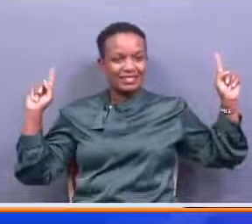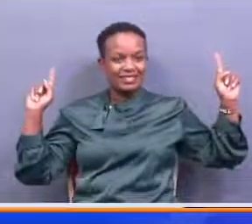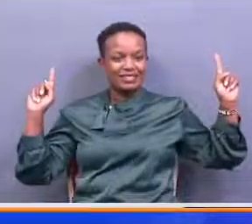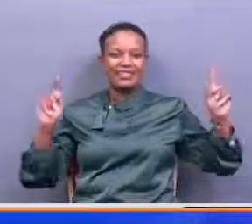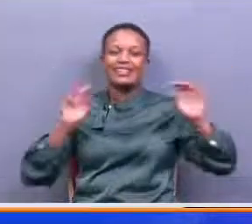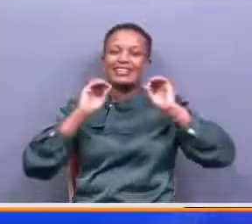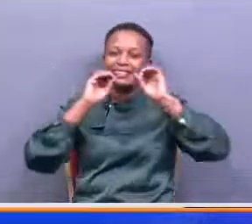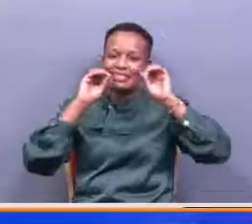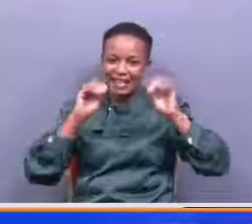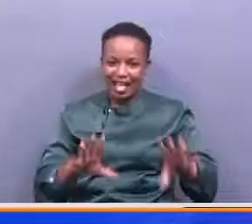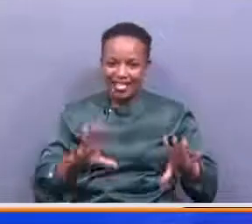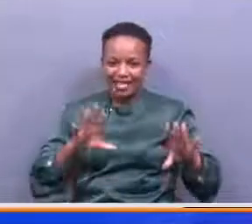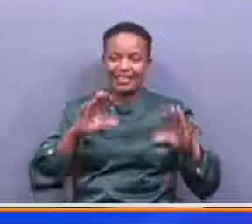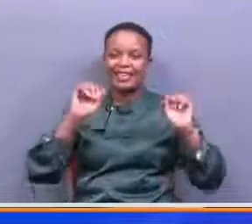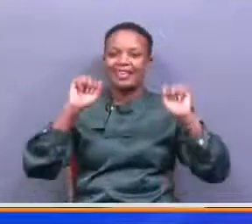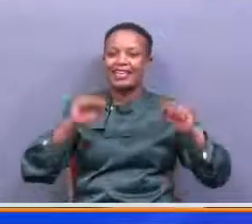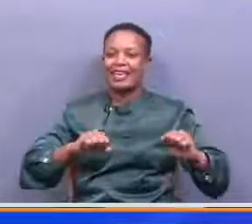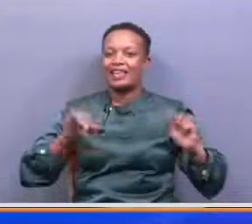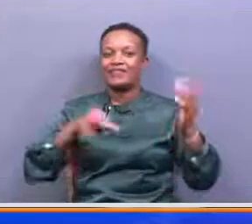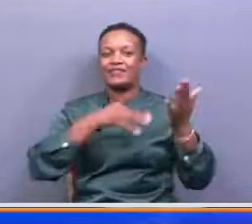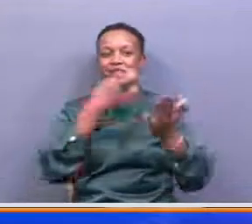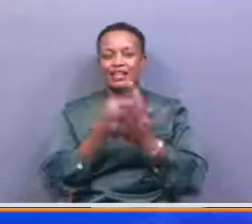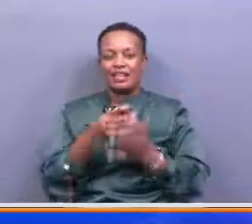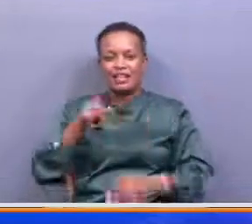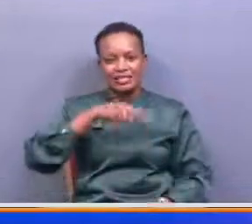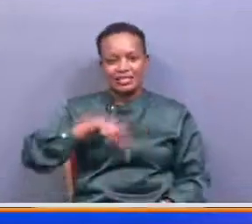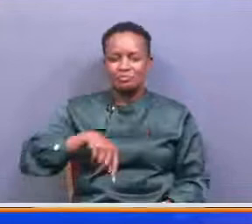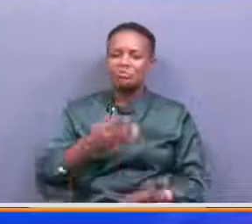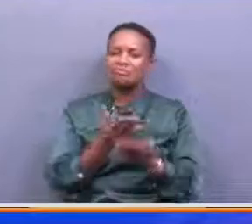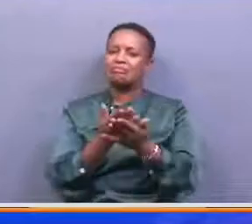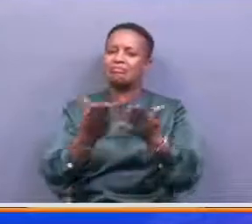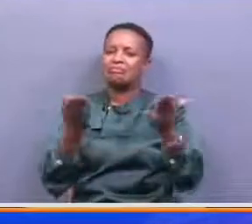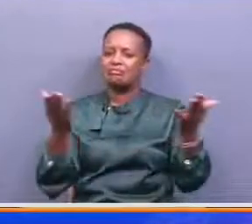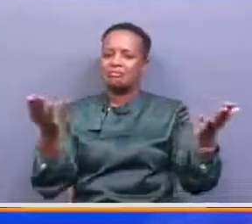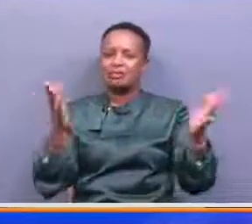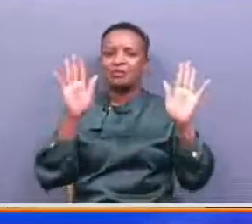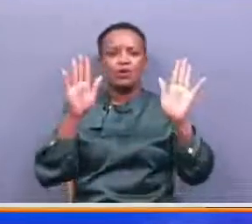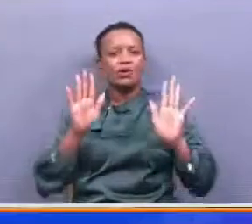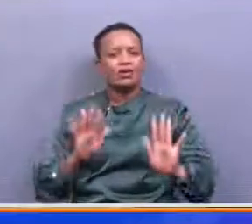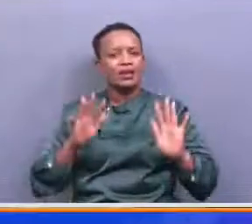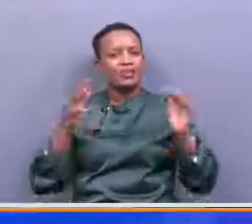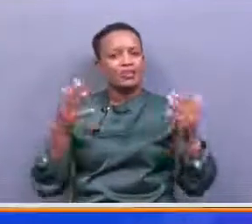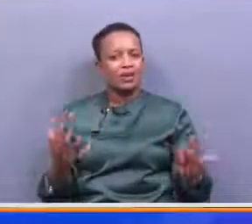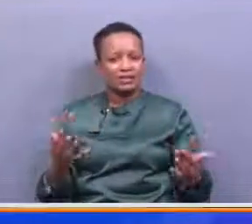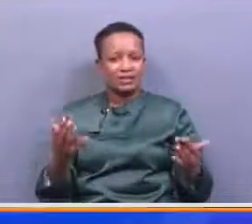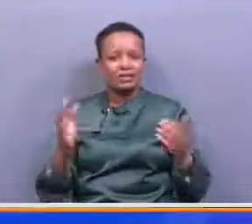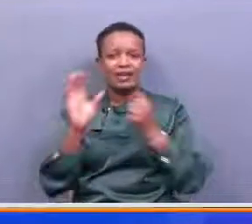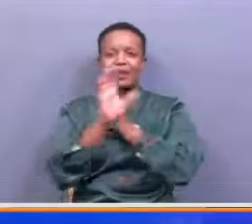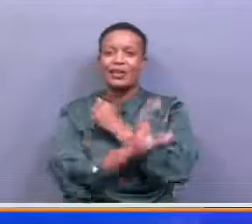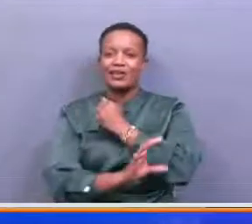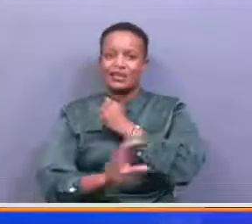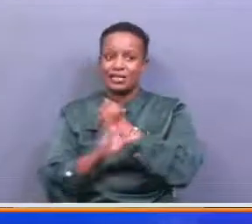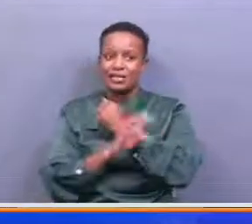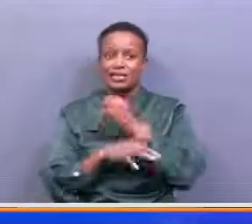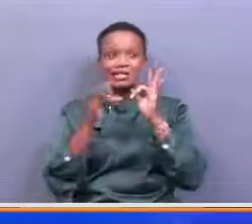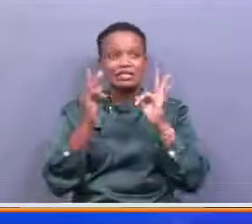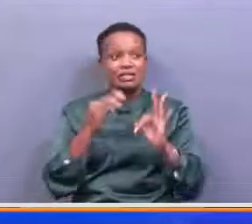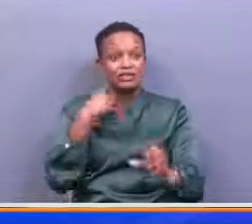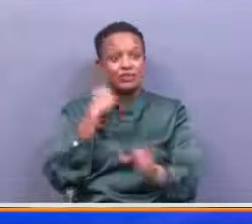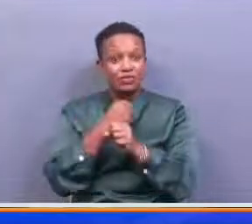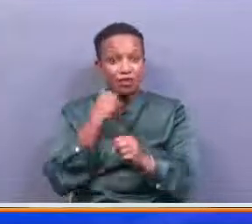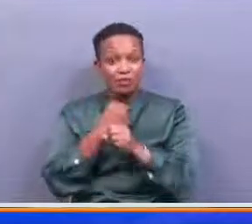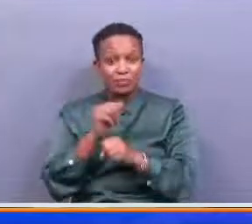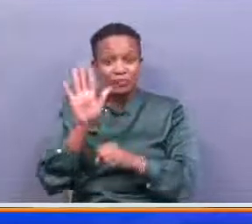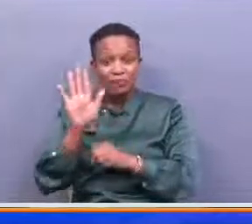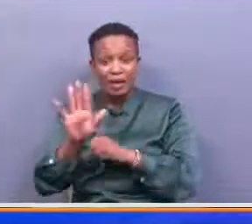Nothing can defeat us. Unakuwa na maana gani duniani ikiwa wewe kazi yako ni wizi wa